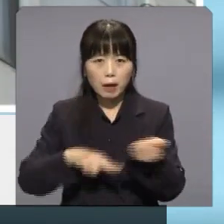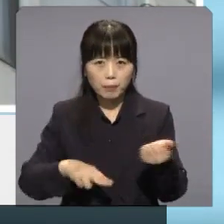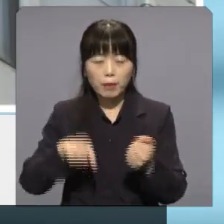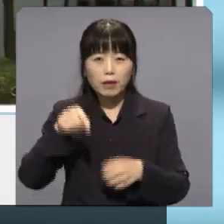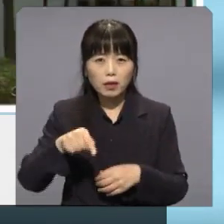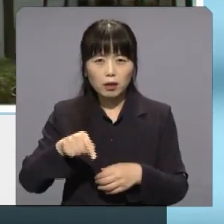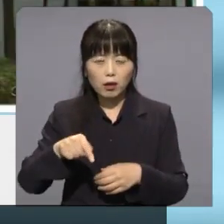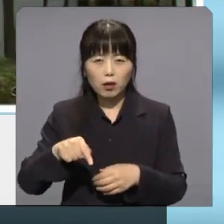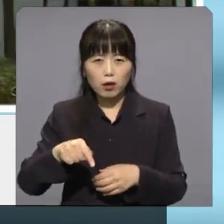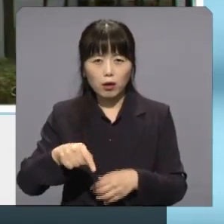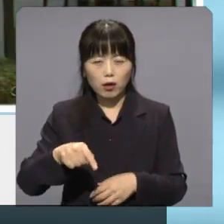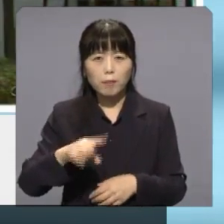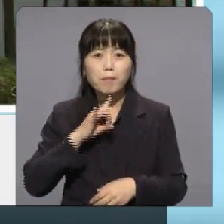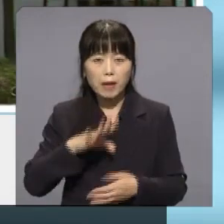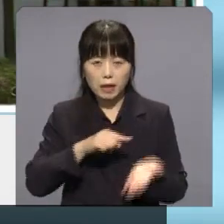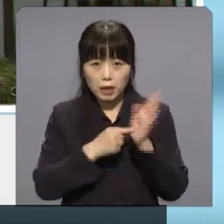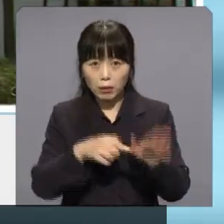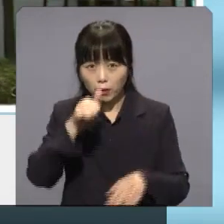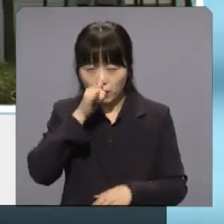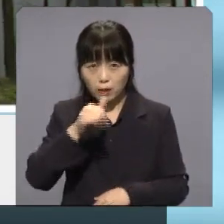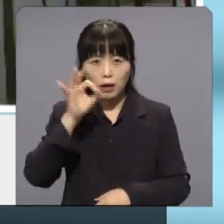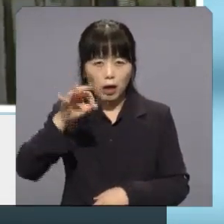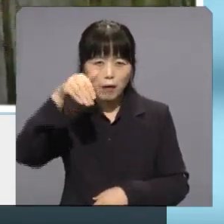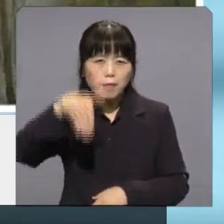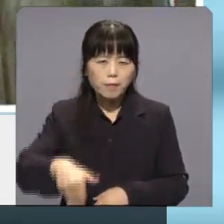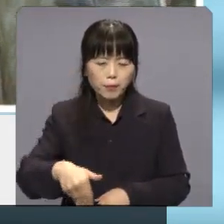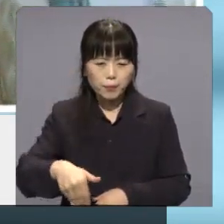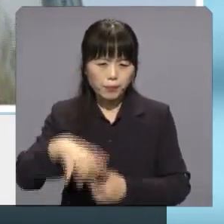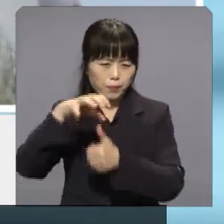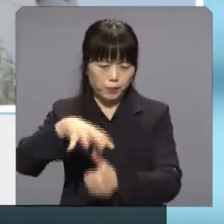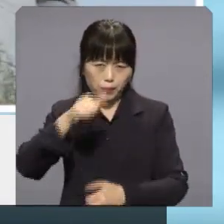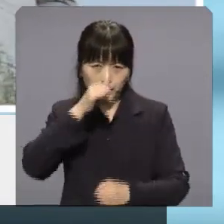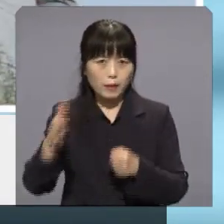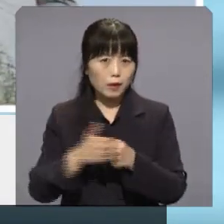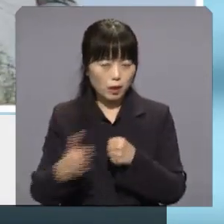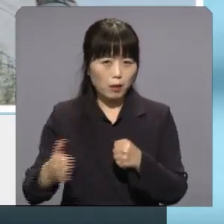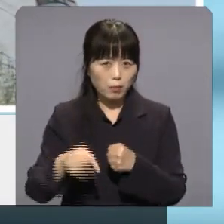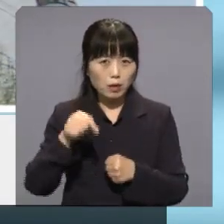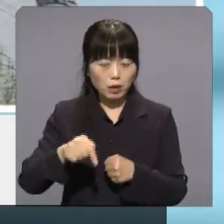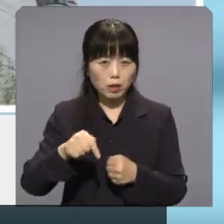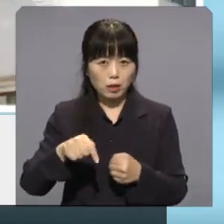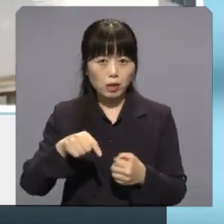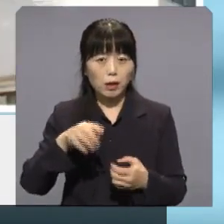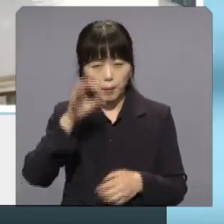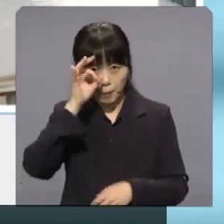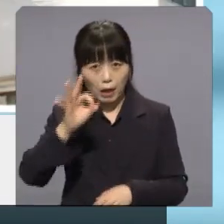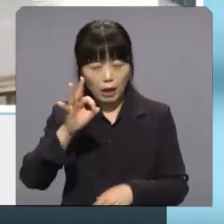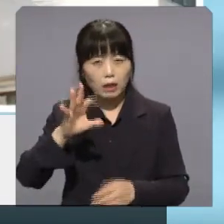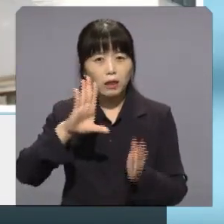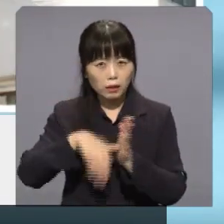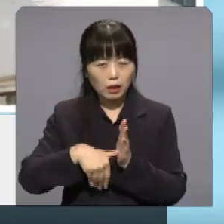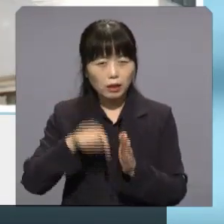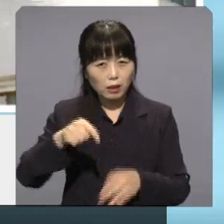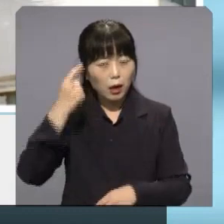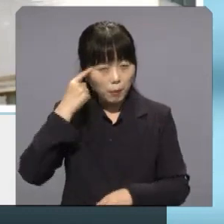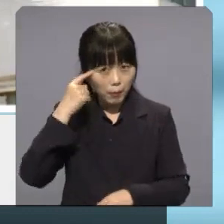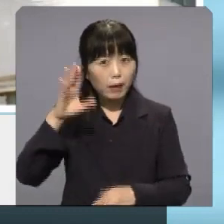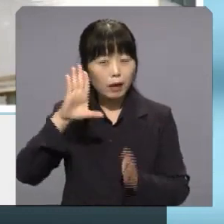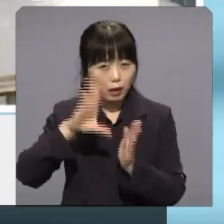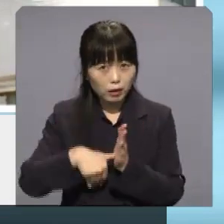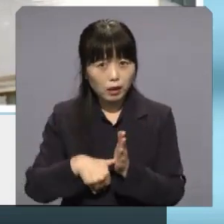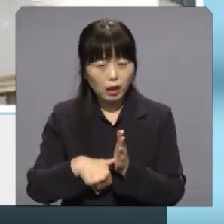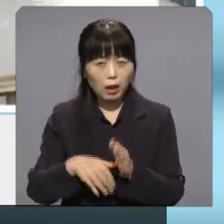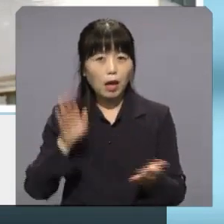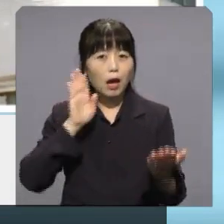가격하락 평균의 어떤 함정에 지금 빠져 있기 때문에 이 부분들을 가만 하셨다면 지금